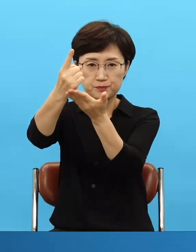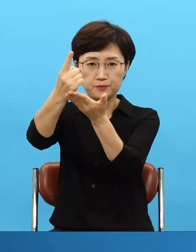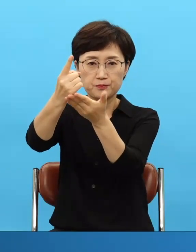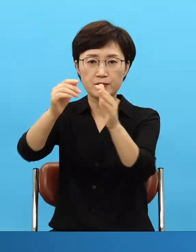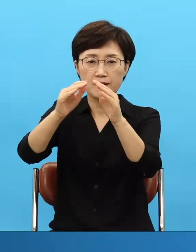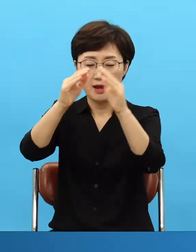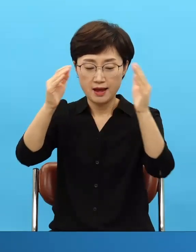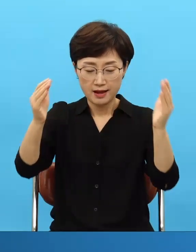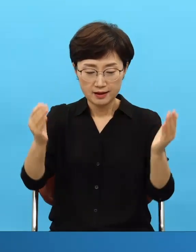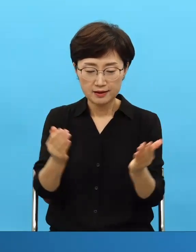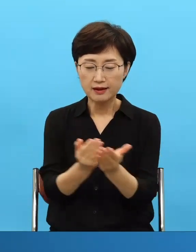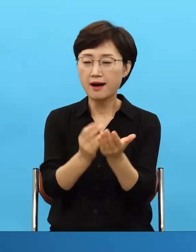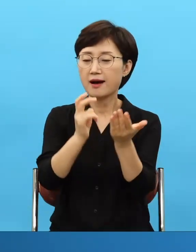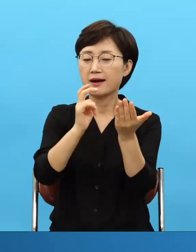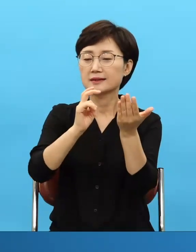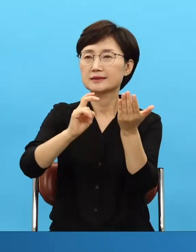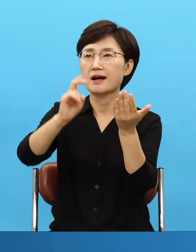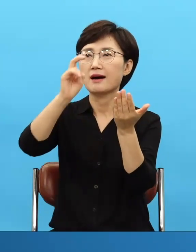삼위일체